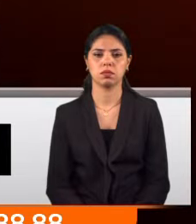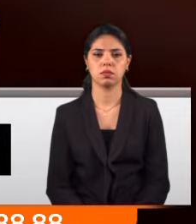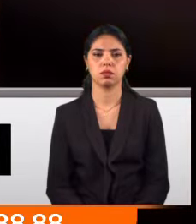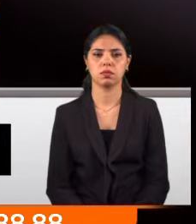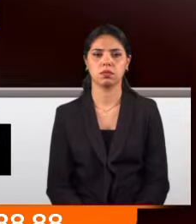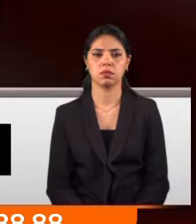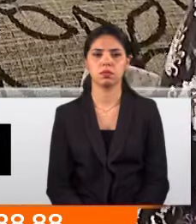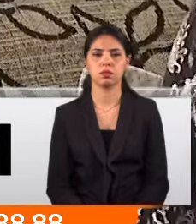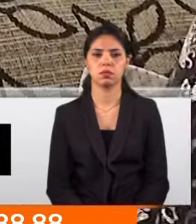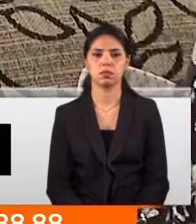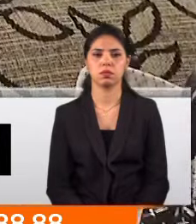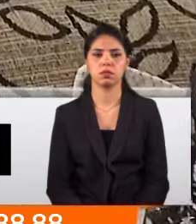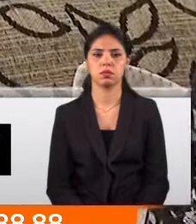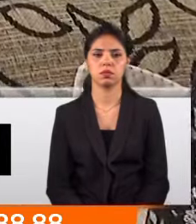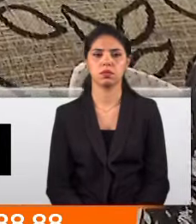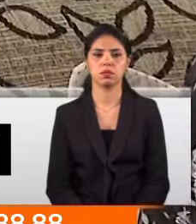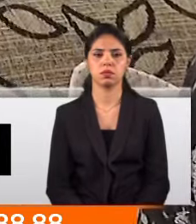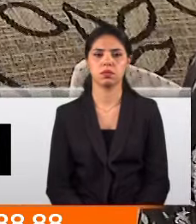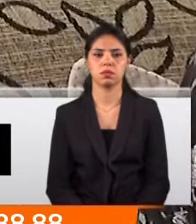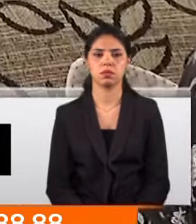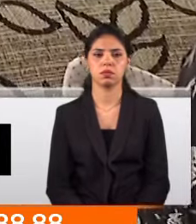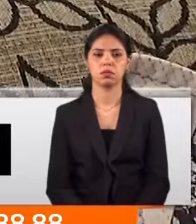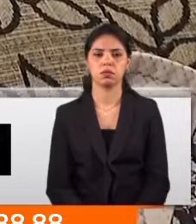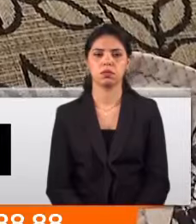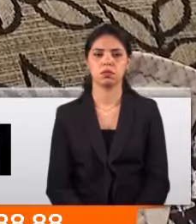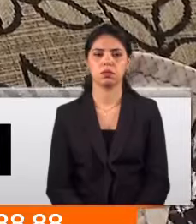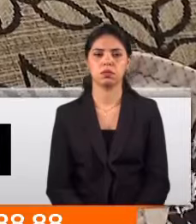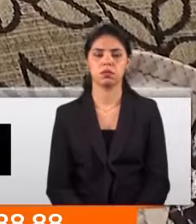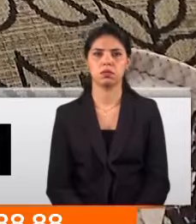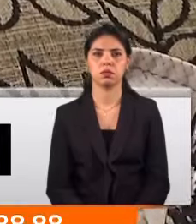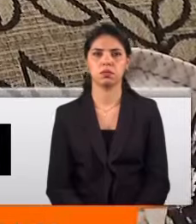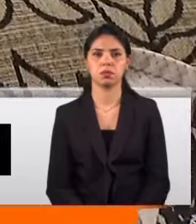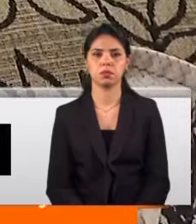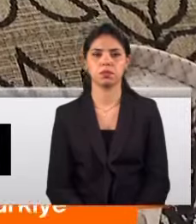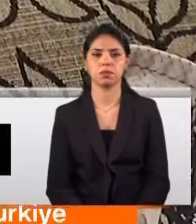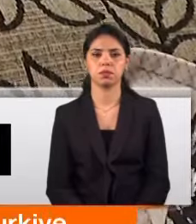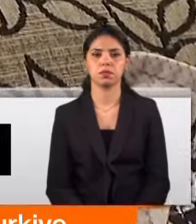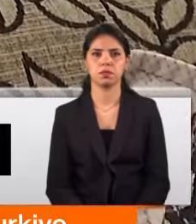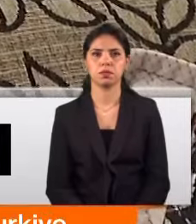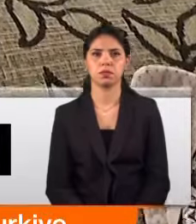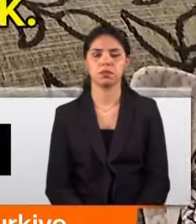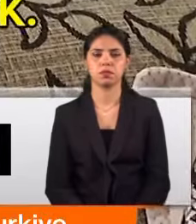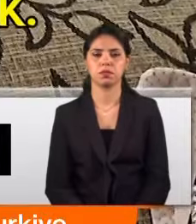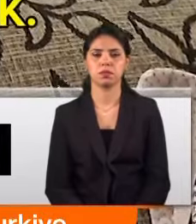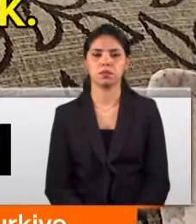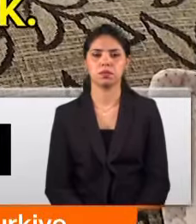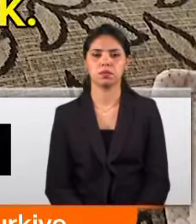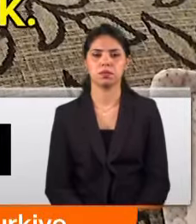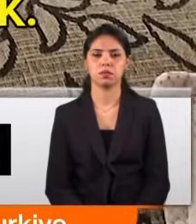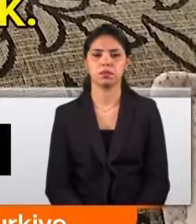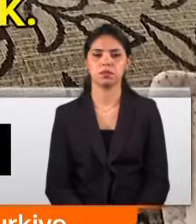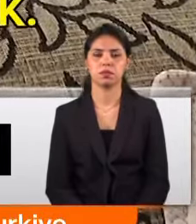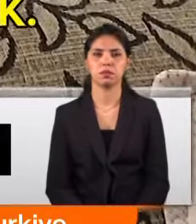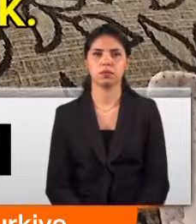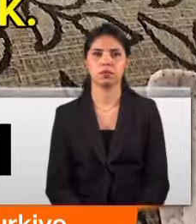Kalkma ya, kalkma. Gerçek suçlular şu an dışarıda dolaşıyor. Adalet yerini bulacak. Er veya geç Eylem Hanım da eninde